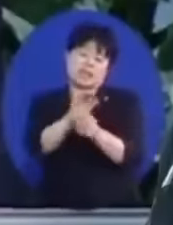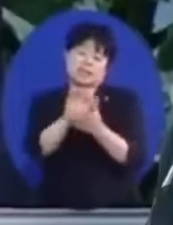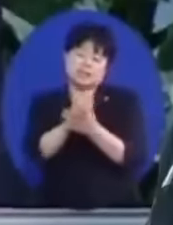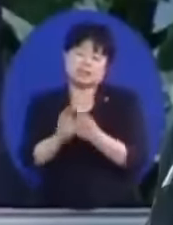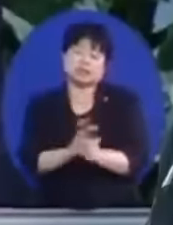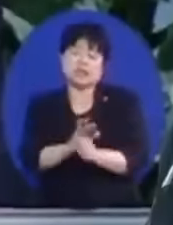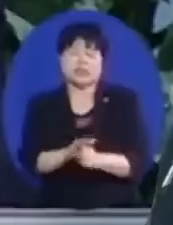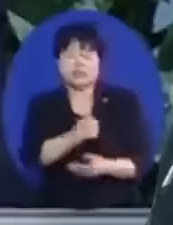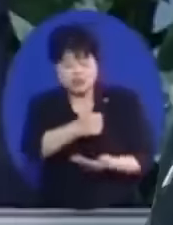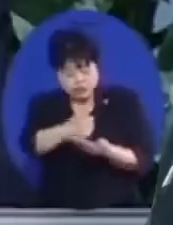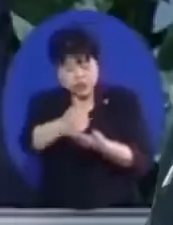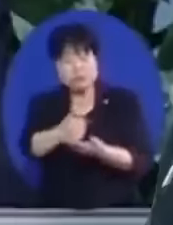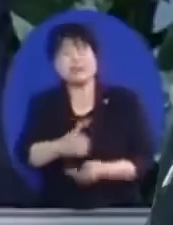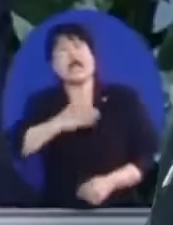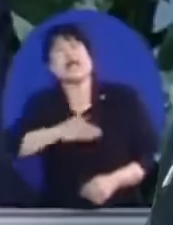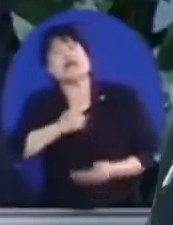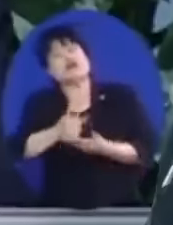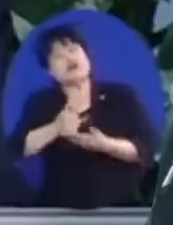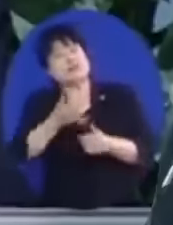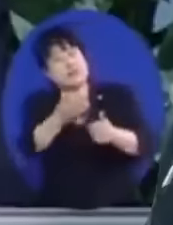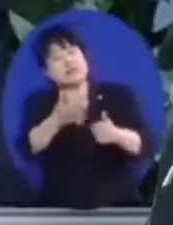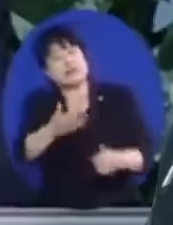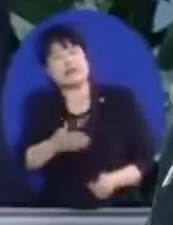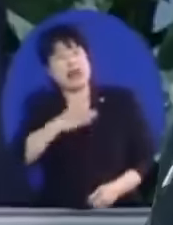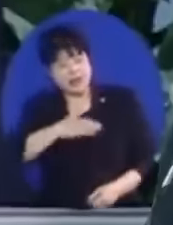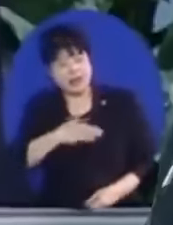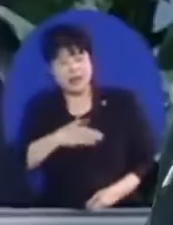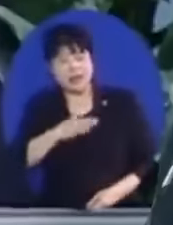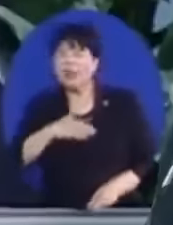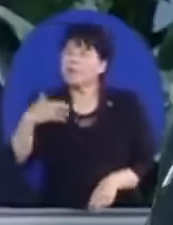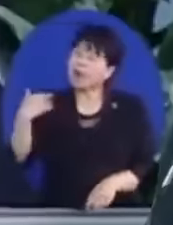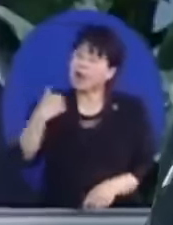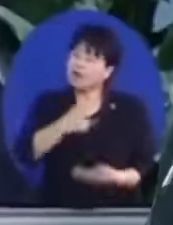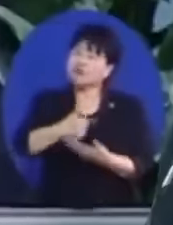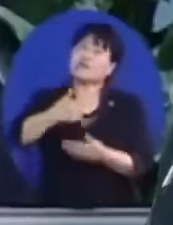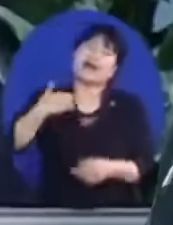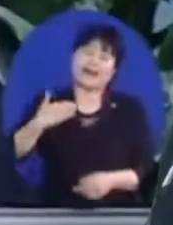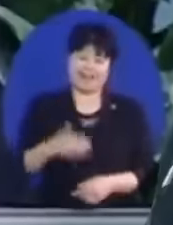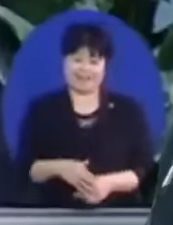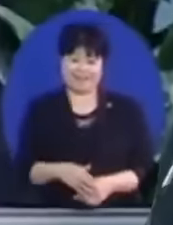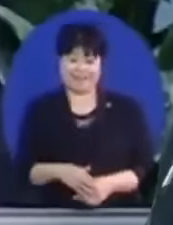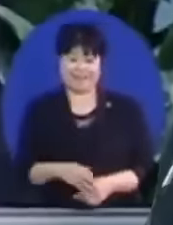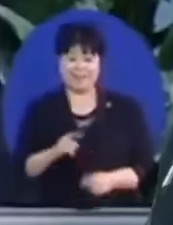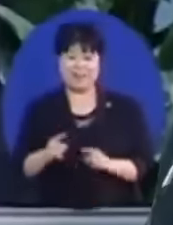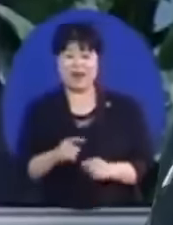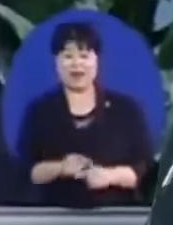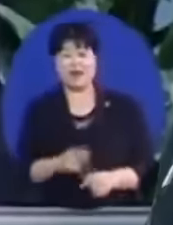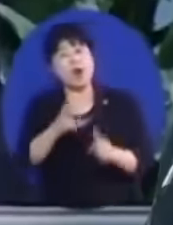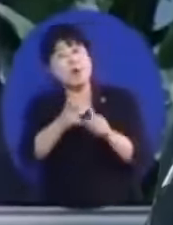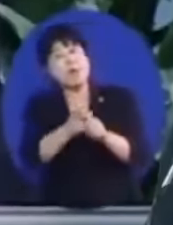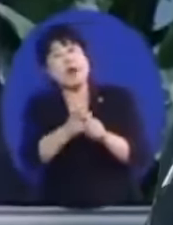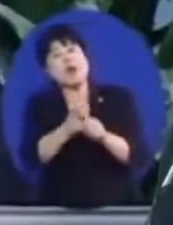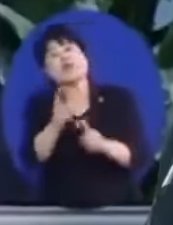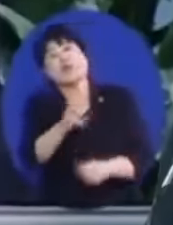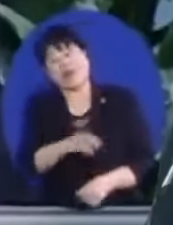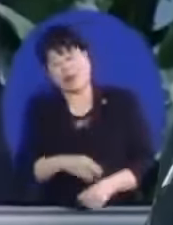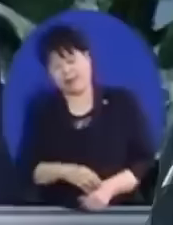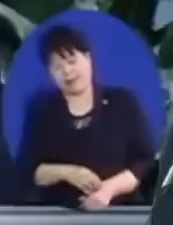친구로 사랑하는 줄 주님이 알지 않습니까? 나는 모르겠어요. 이 말 해놓고 난 다음 또 배만 할지 내가 어떻게